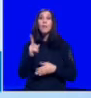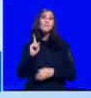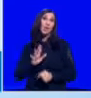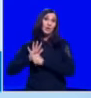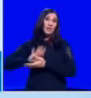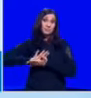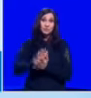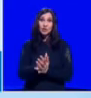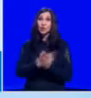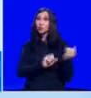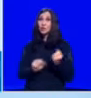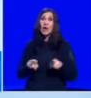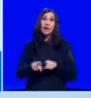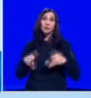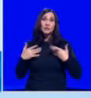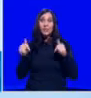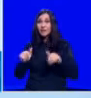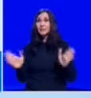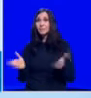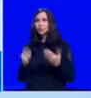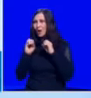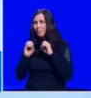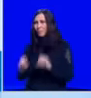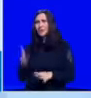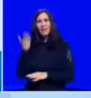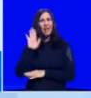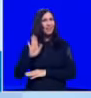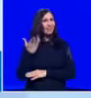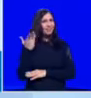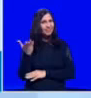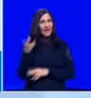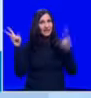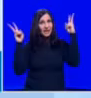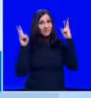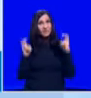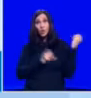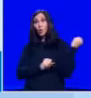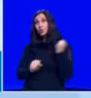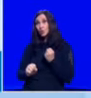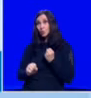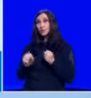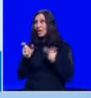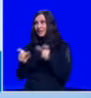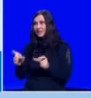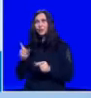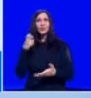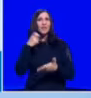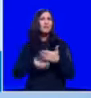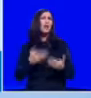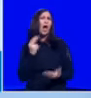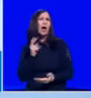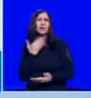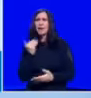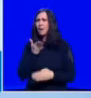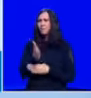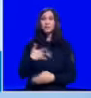потъпкат конституцията както си искат. Ето днес вече започнаха да пускат техни, в кавички, конституционалисти, които да твърдят как нямало право